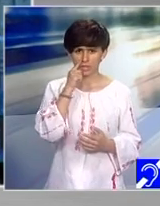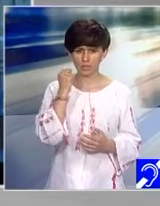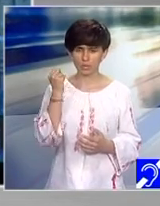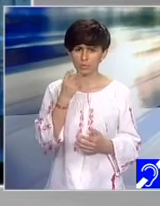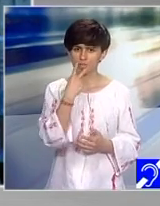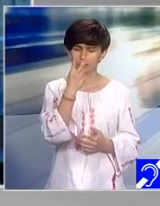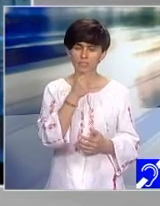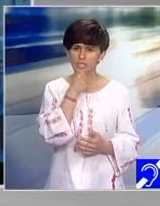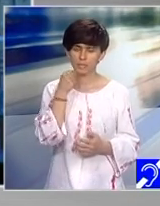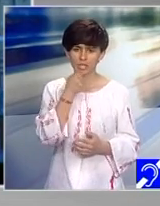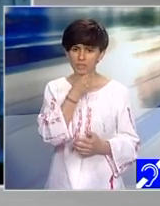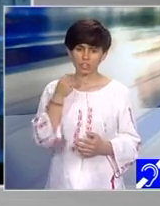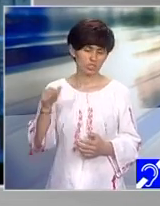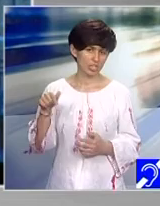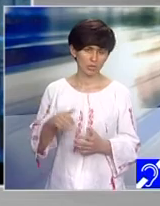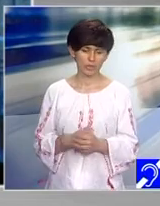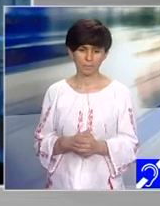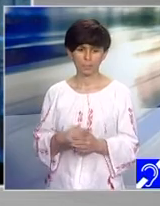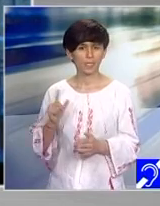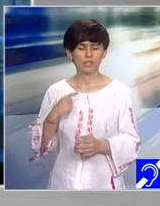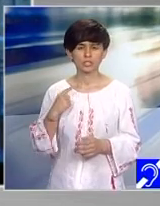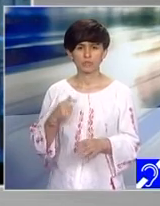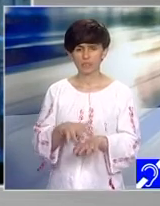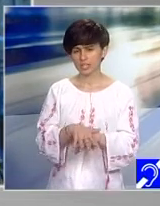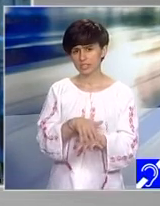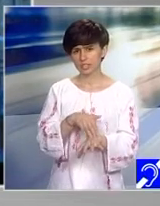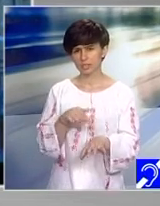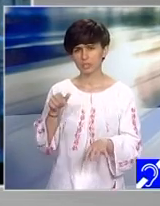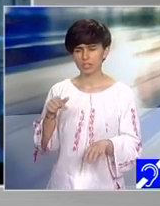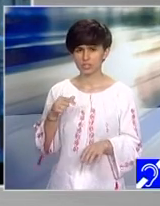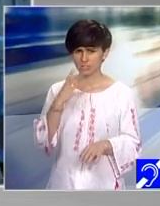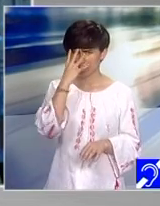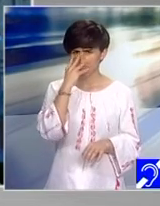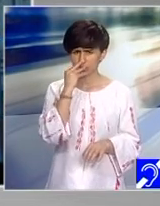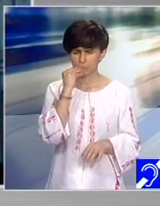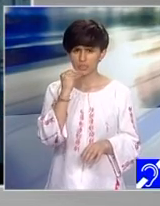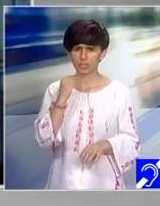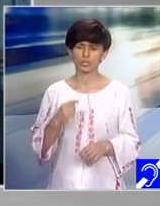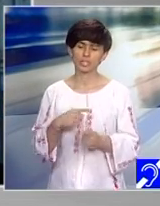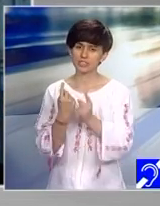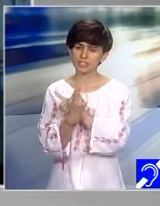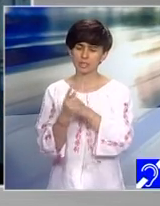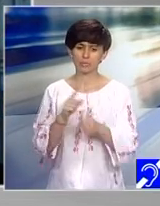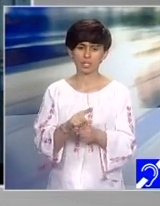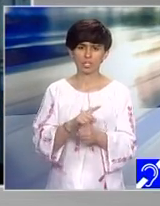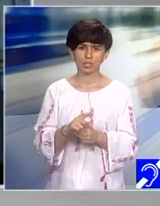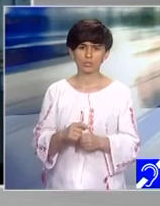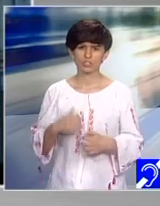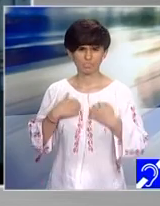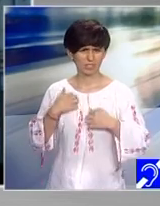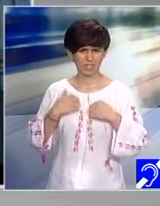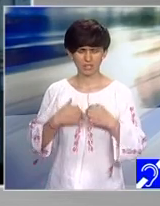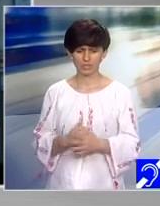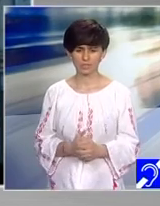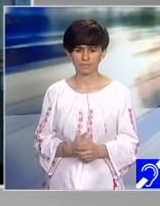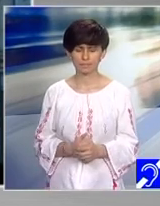acest sentiment supărător că tot timpul se schimbă lucruri și ne enervează, în momentul în care vor vedea că se întâmplă ceva pozitiv. Și să vă dau un alt exemplu,